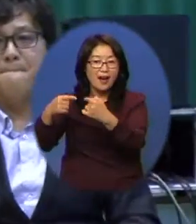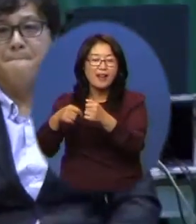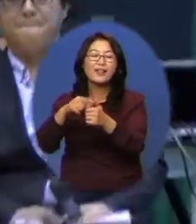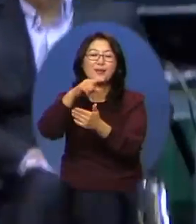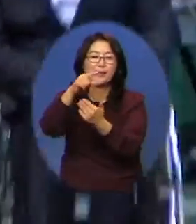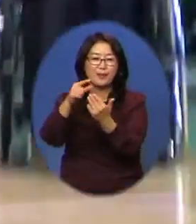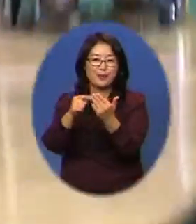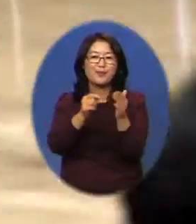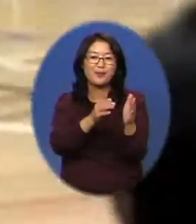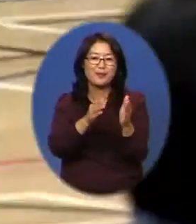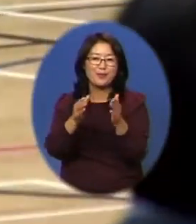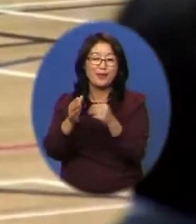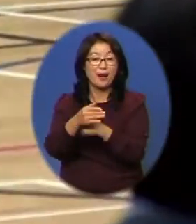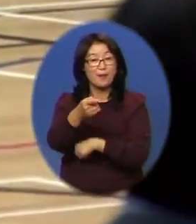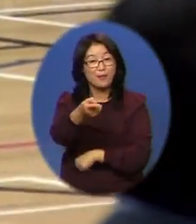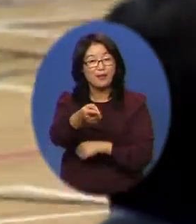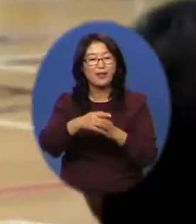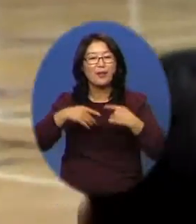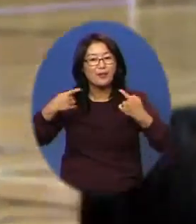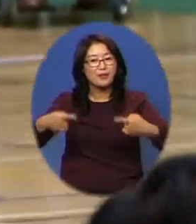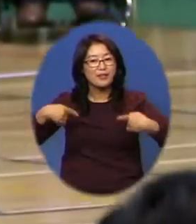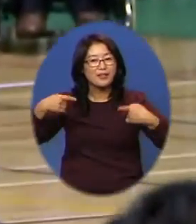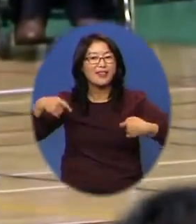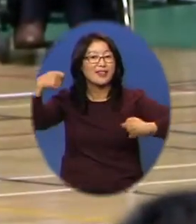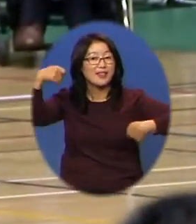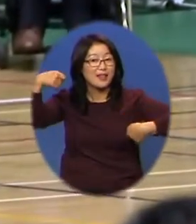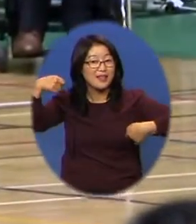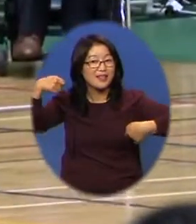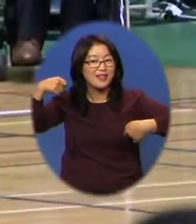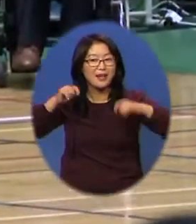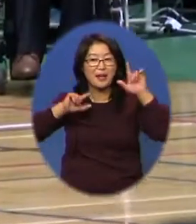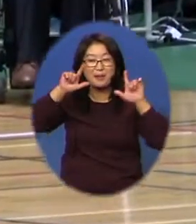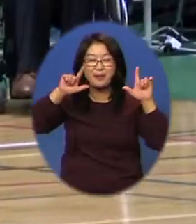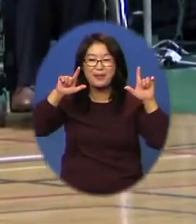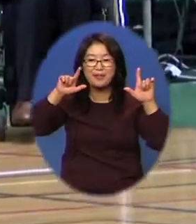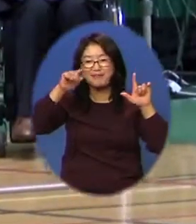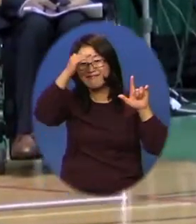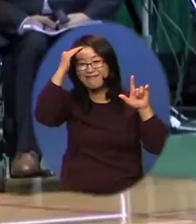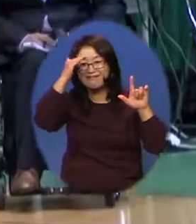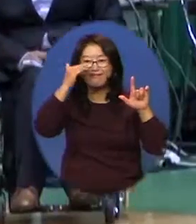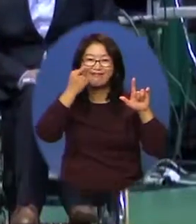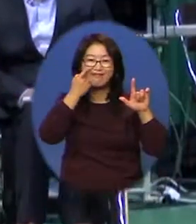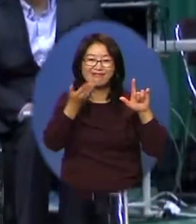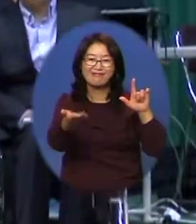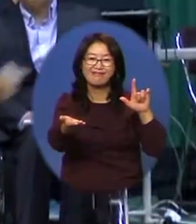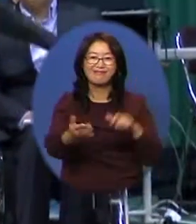잠시 휠체어 댄스팀의 특별 공연 함께 감상해보시죠.